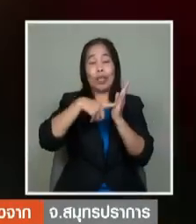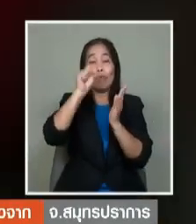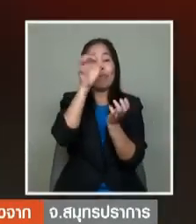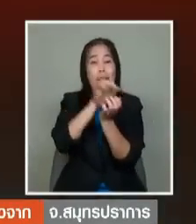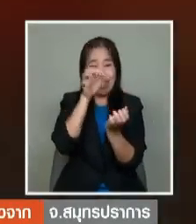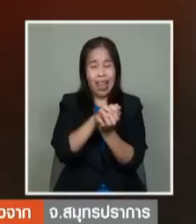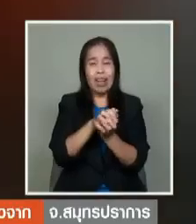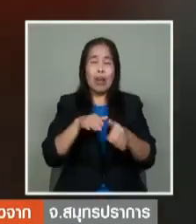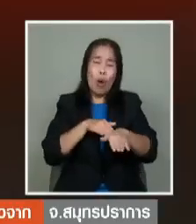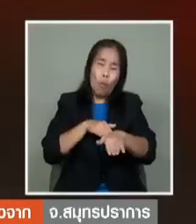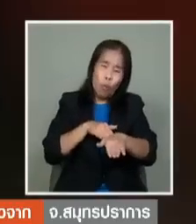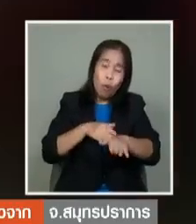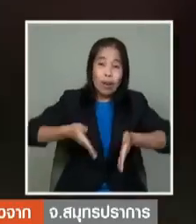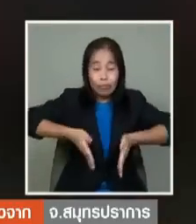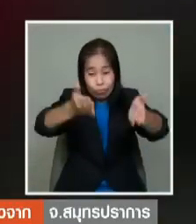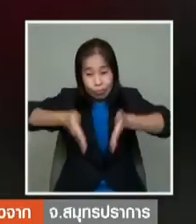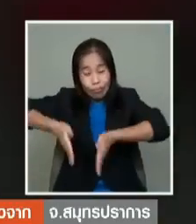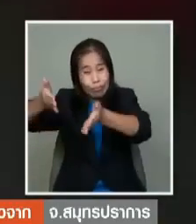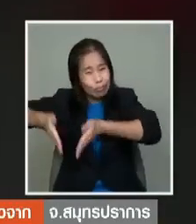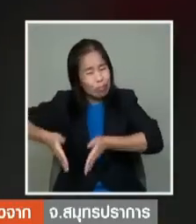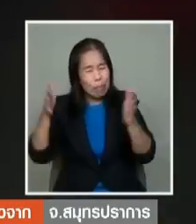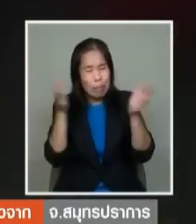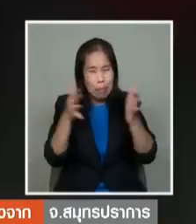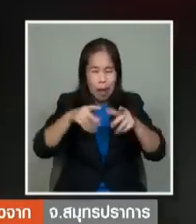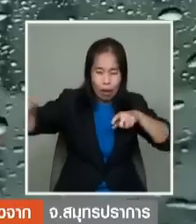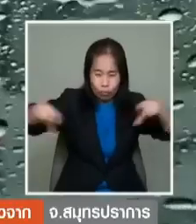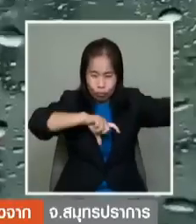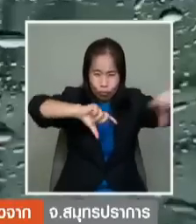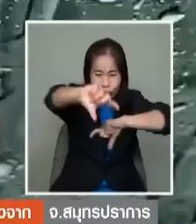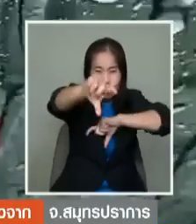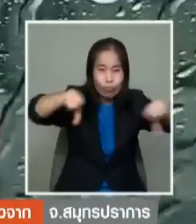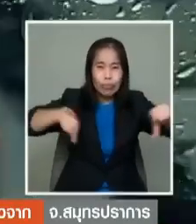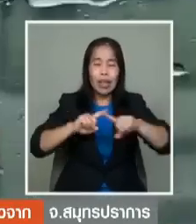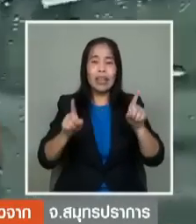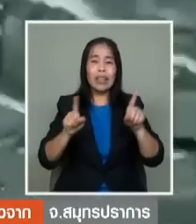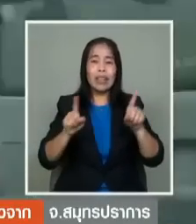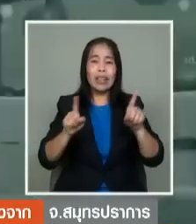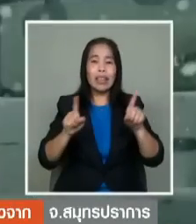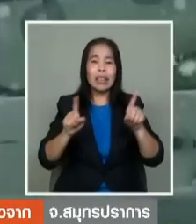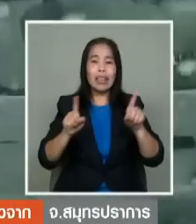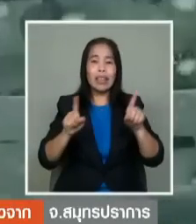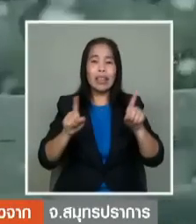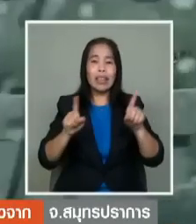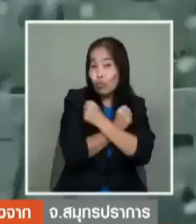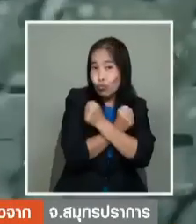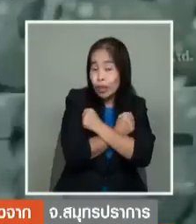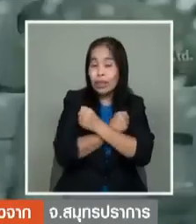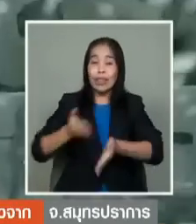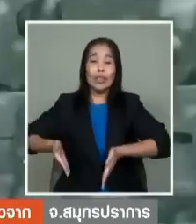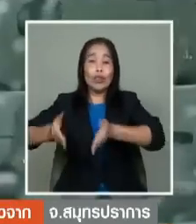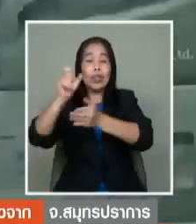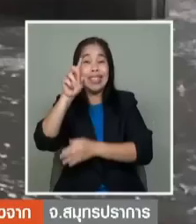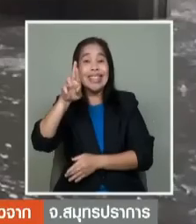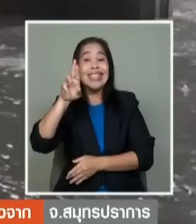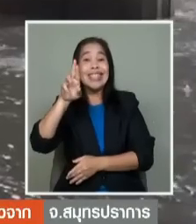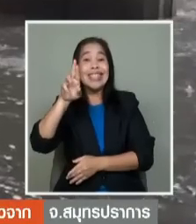อการระบายหลายสายเลยรถเล็กสัญจรได้ค่อนข้างลำบากนอกจากบริเวณถนนสุขุมวิทศรีนครินทร์ที่เชื่อมต่อระหว่าง